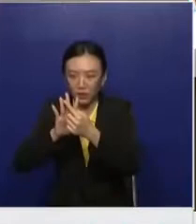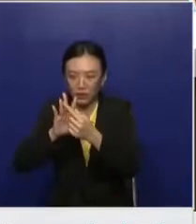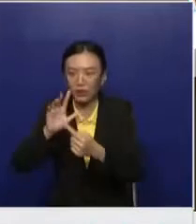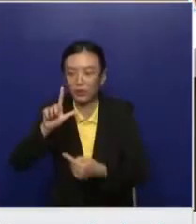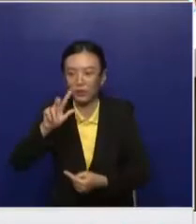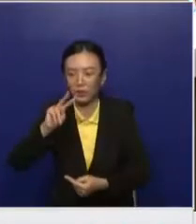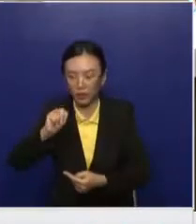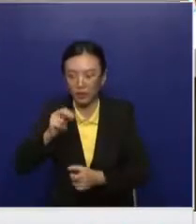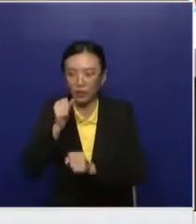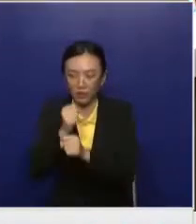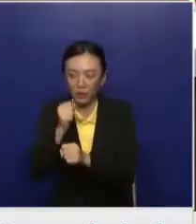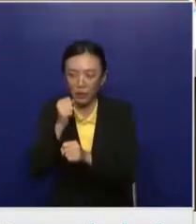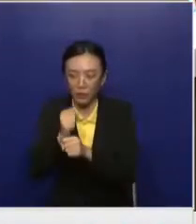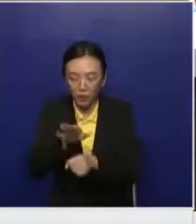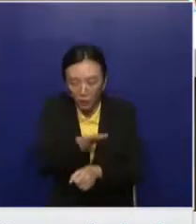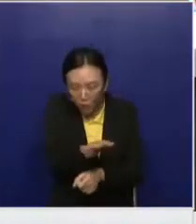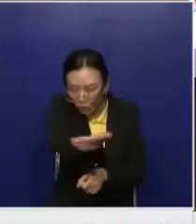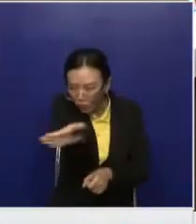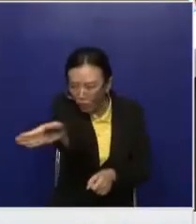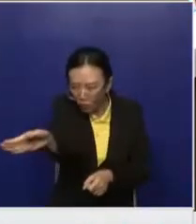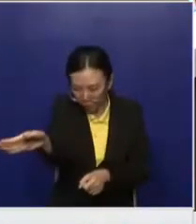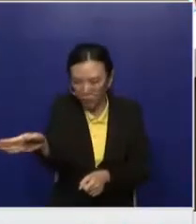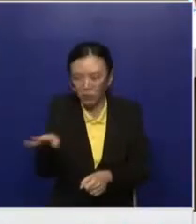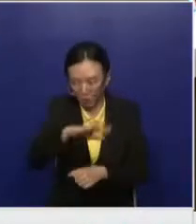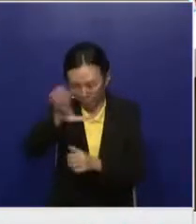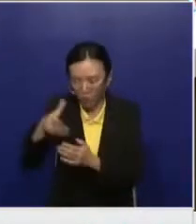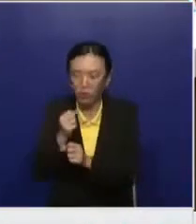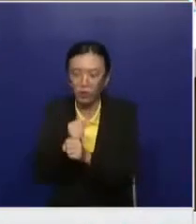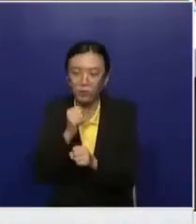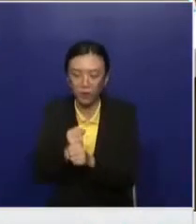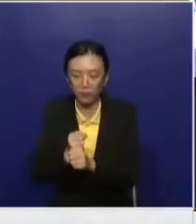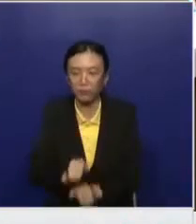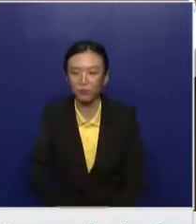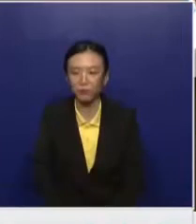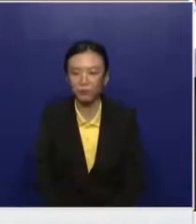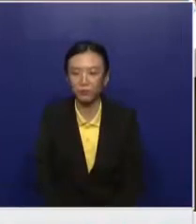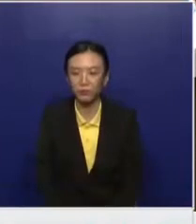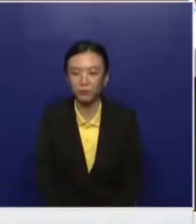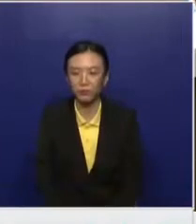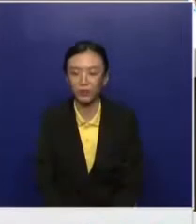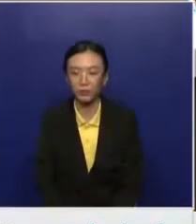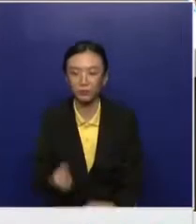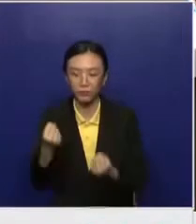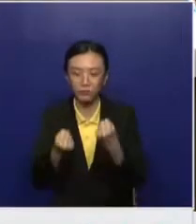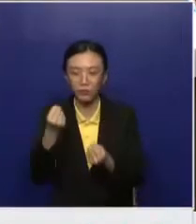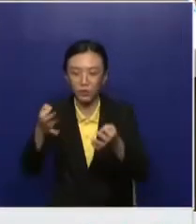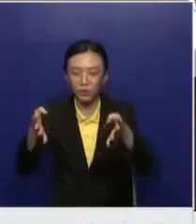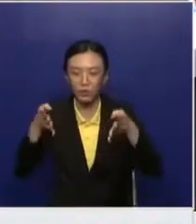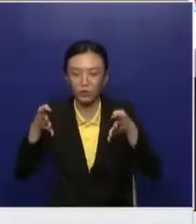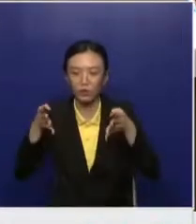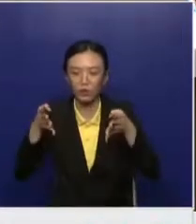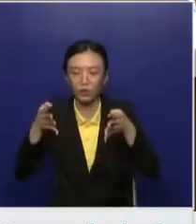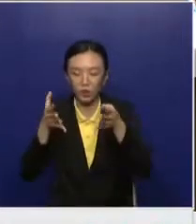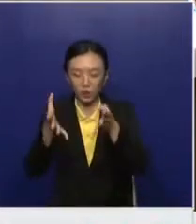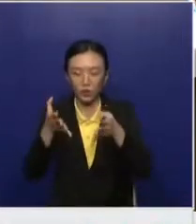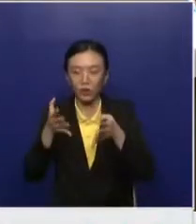ผมว่าเป็นเรื่องที่มีความจำเป็นอย่างยิ่งเลยทีเดียวเรื่องของรถบรรทุกนะครับรถบรรทุกตามชุมช